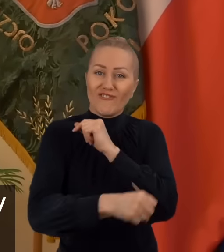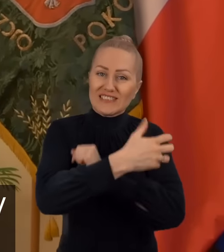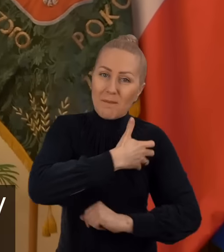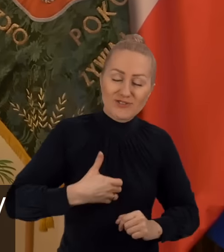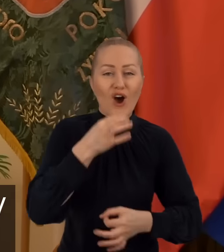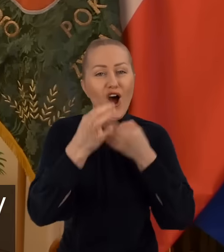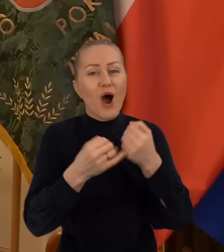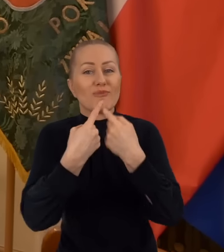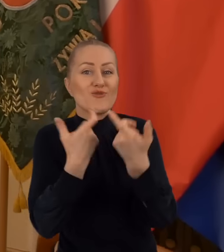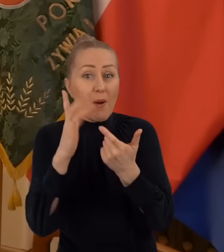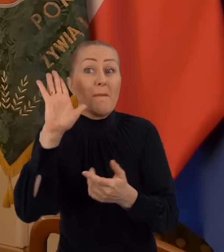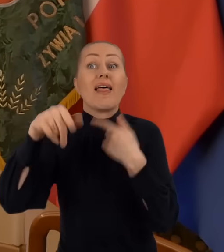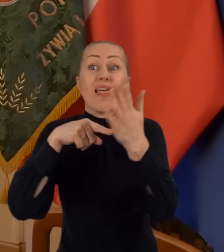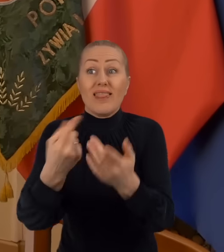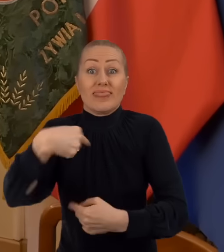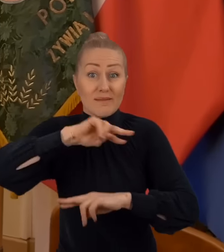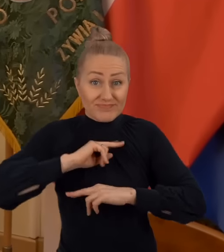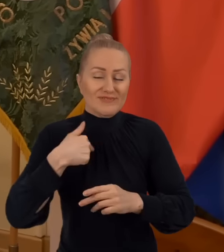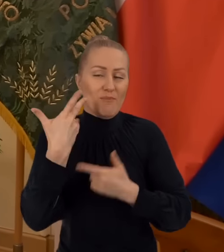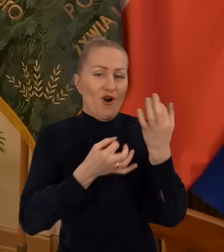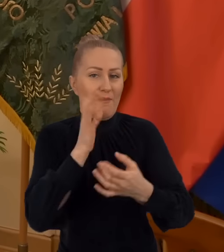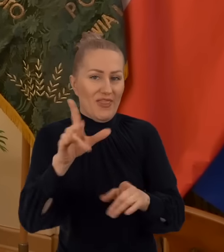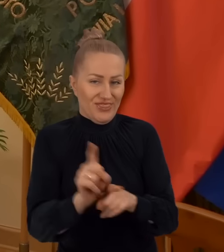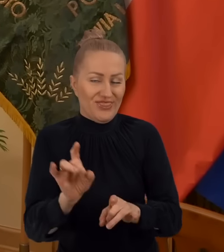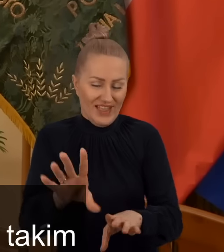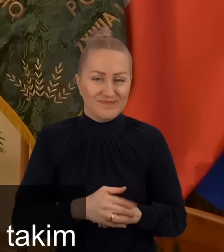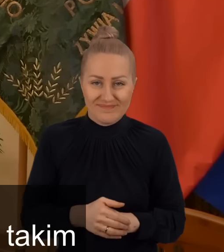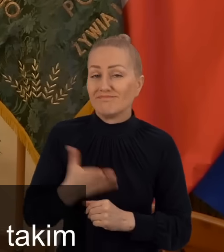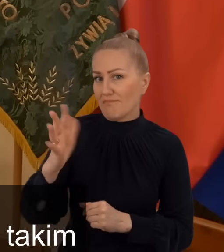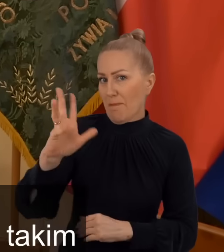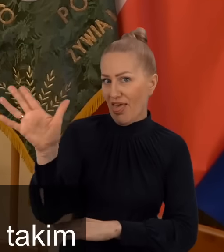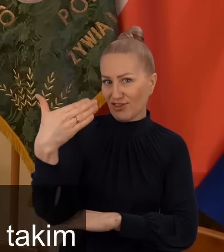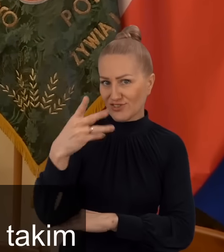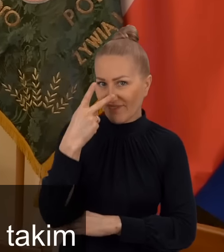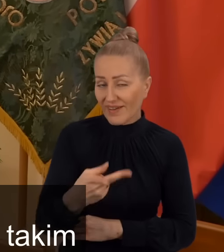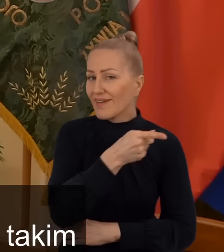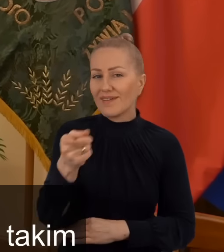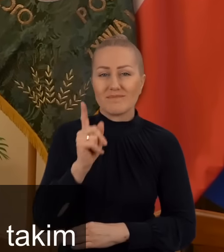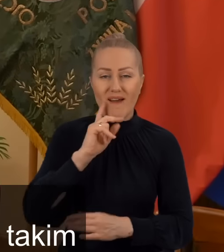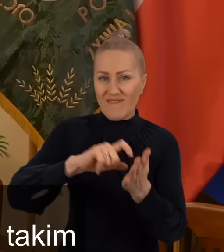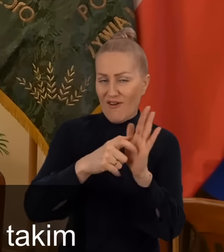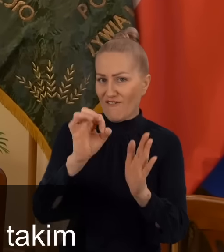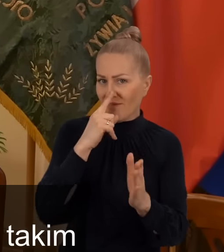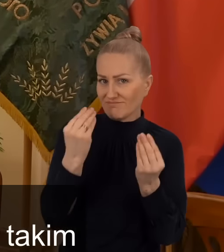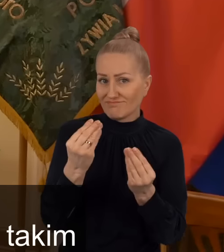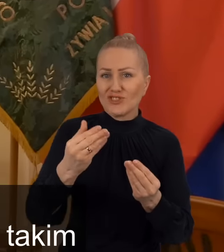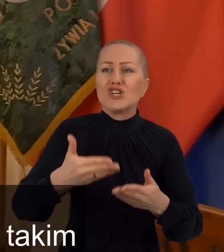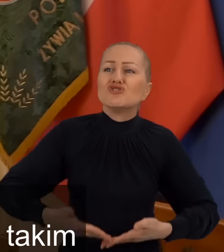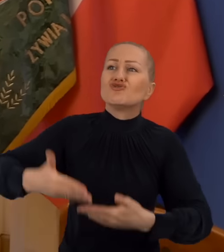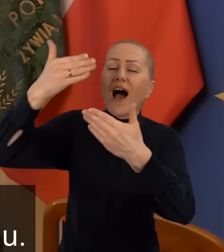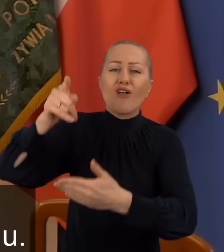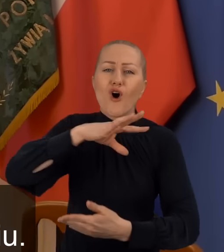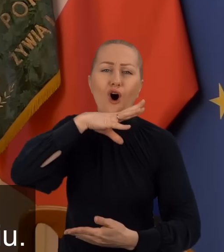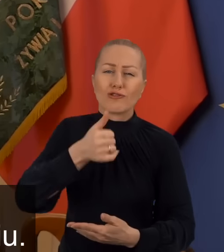brali udział w tej inicjatywie. To wtedy opowiem. Piękny sztandar i rzeczywiście gabinet też niepowtarzalny, bo masz ściany w